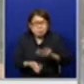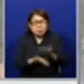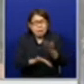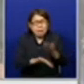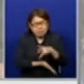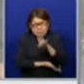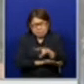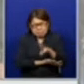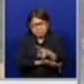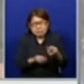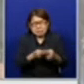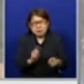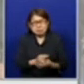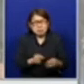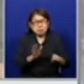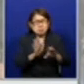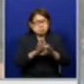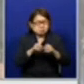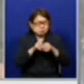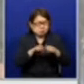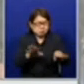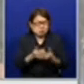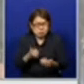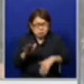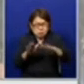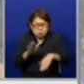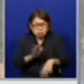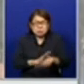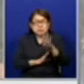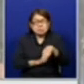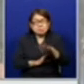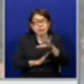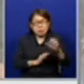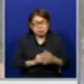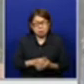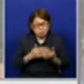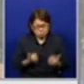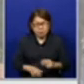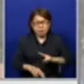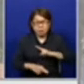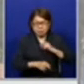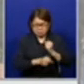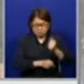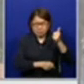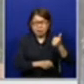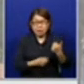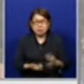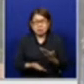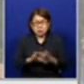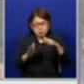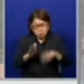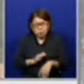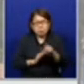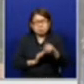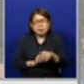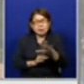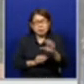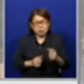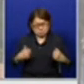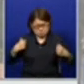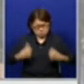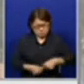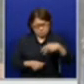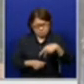แพงไปไหมจนลดมาเหลือ 4,500 จนสุดท้ายปัจจุบันนี้คิดว่าทำเองได้ 1,500 นะครับ PPE ชุดป้องกันตนเ